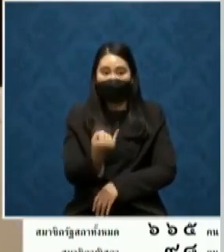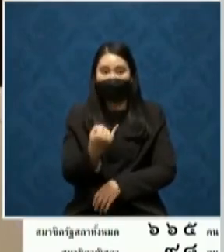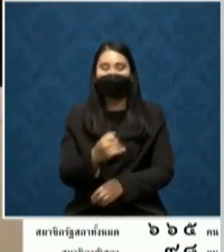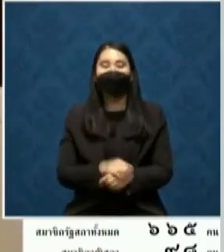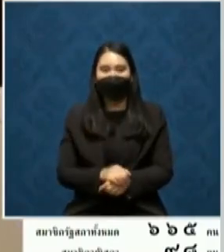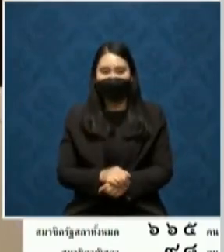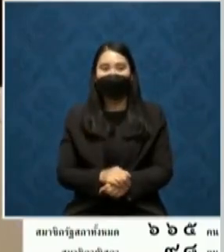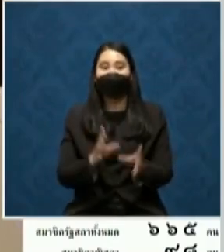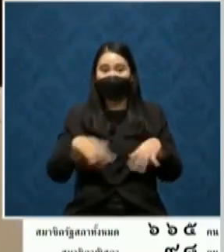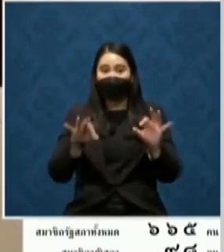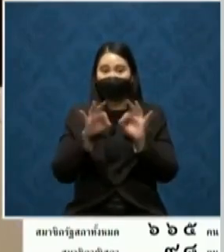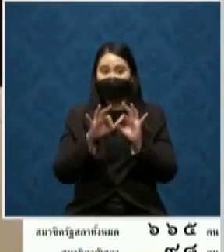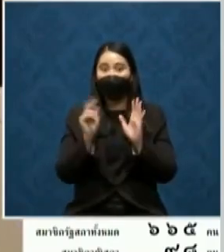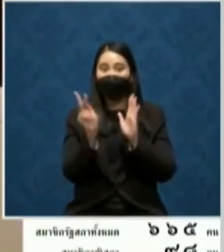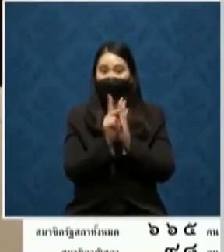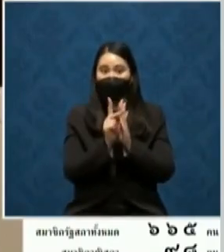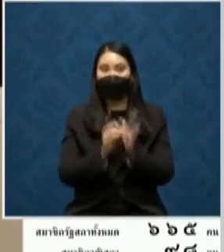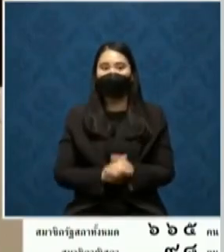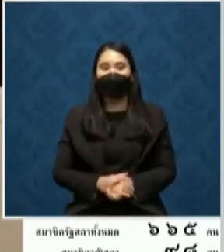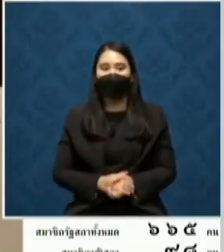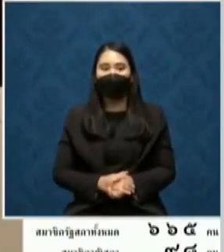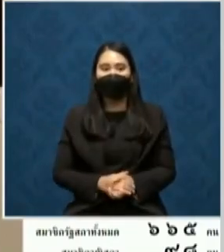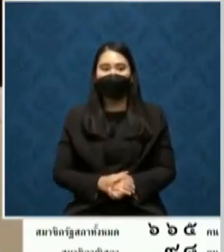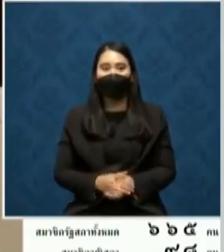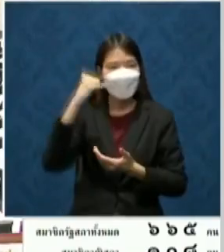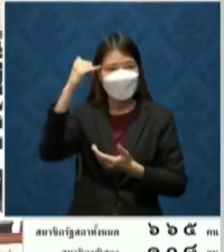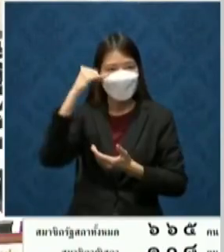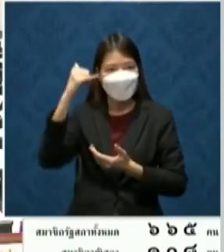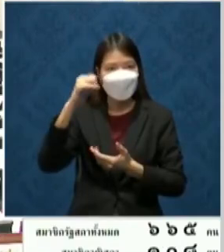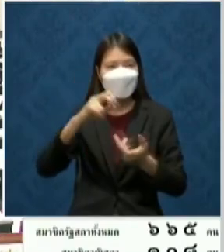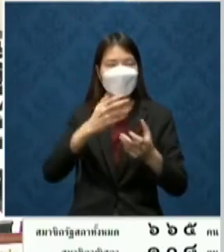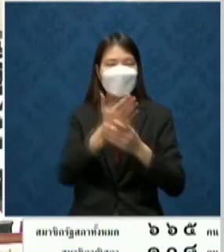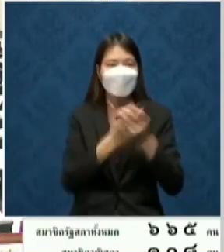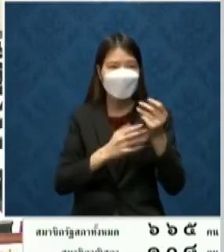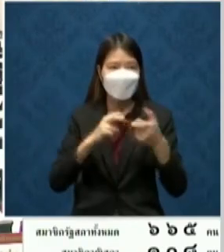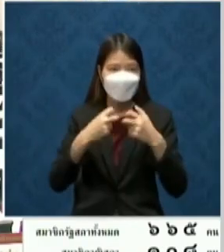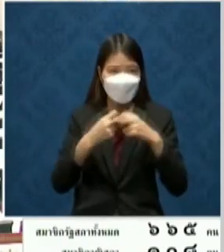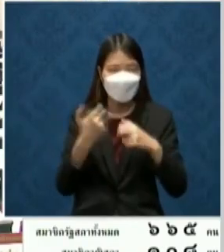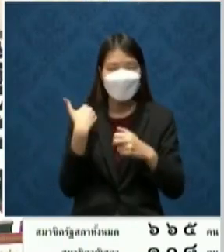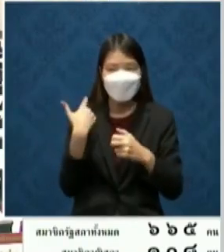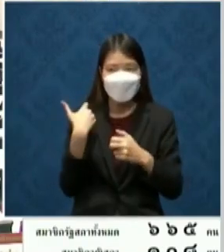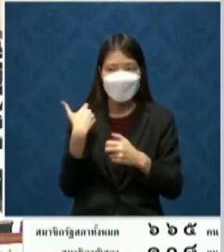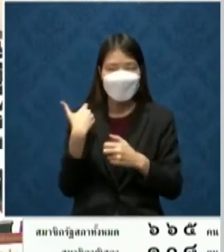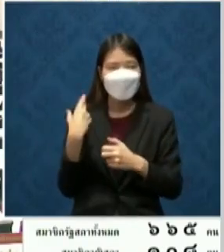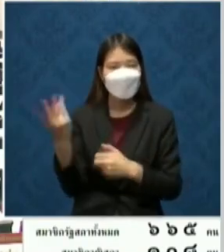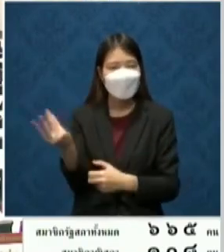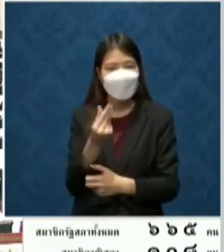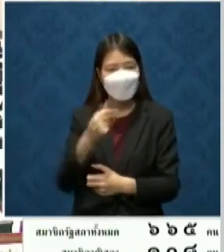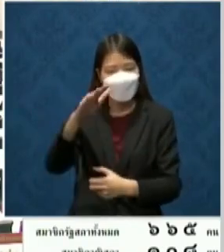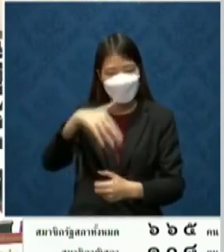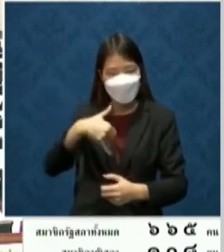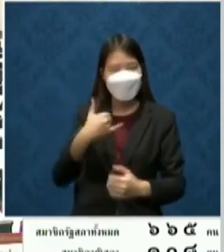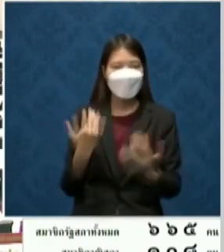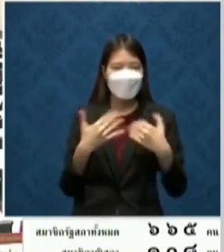การปฏิรูปขอเรียนคุณทั้งสองเลยว่าถ้าสสรวมกันจริงๆจังๆ